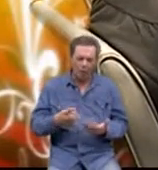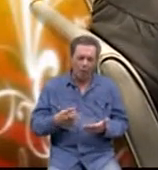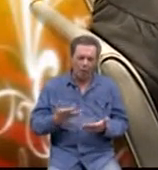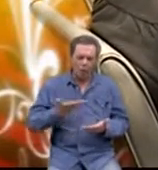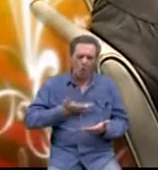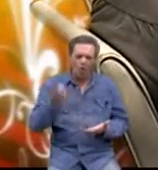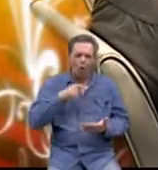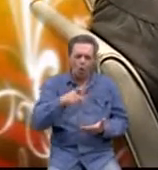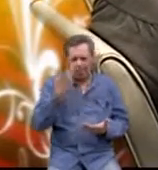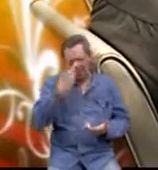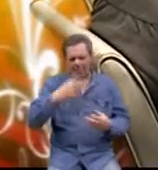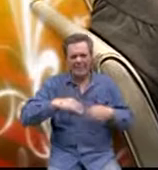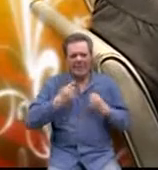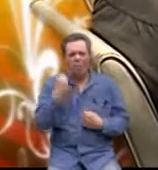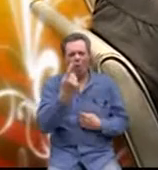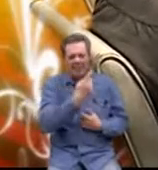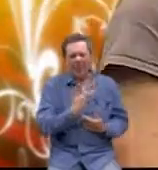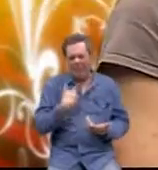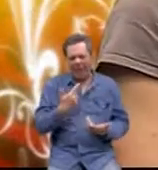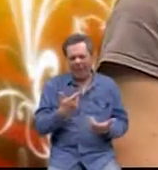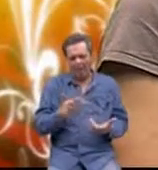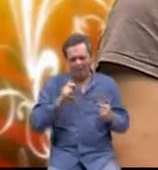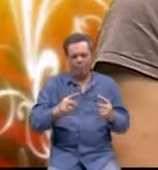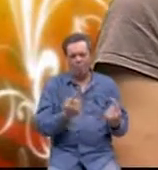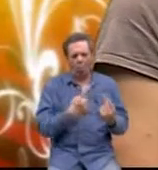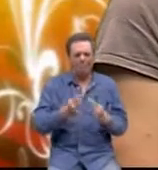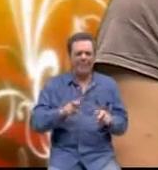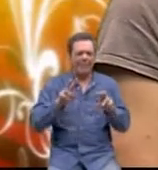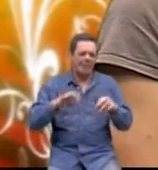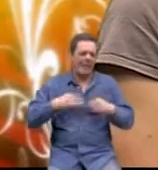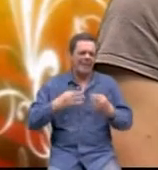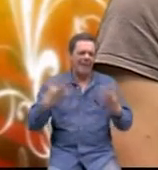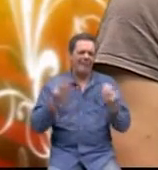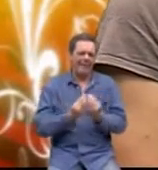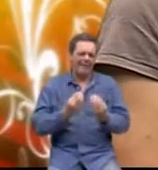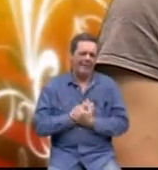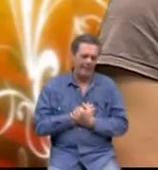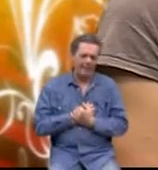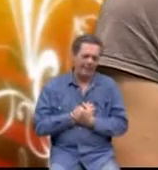zdrav pojedinac je nekakav preduvjet zdrave zajednice i obrnuto nekako to...